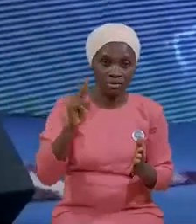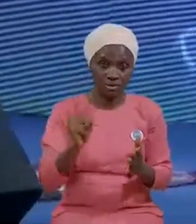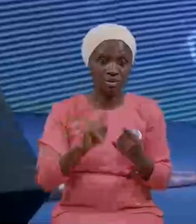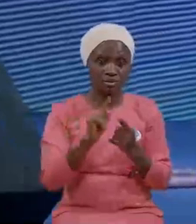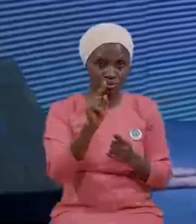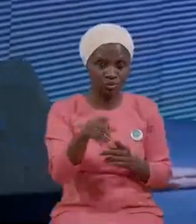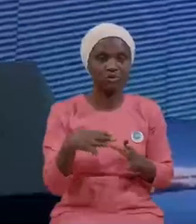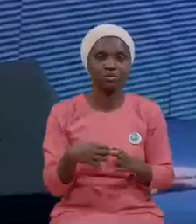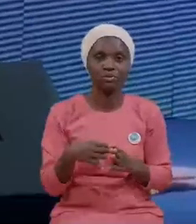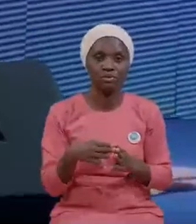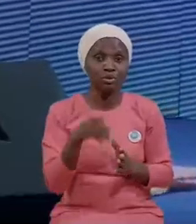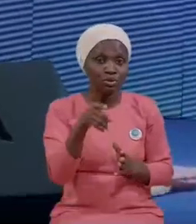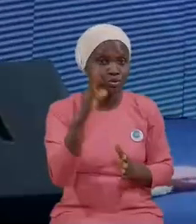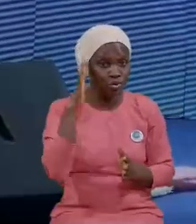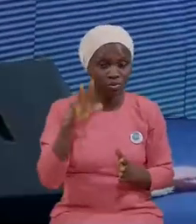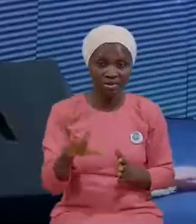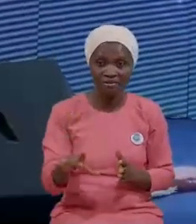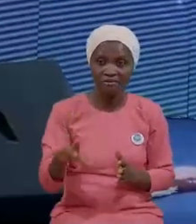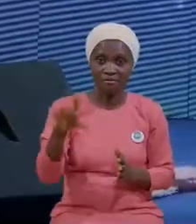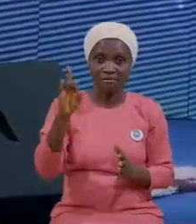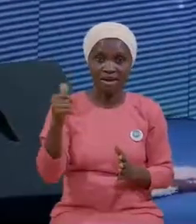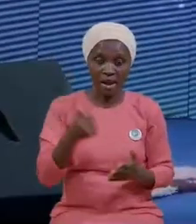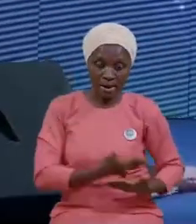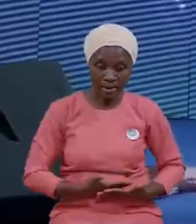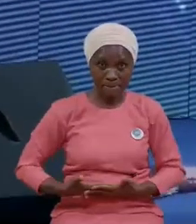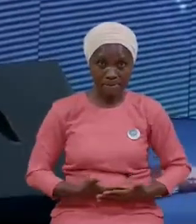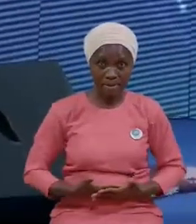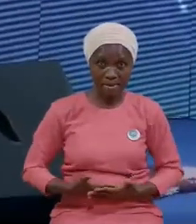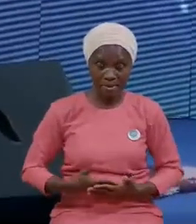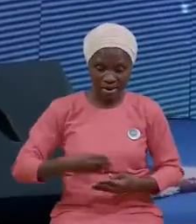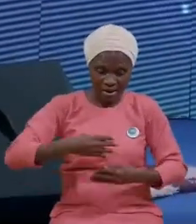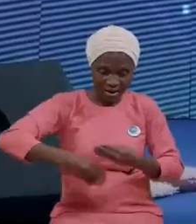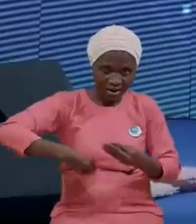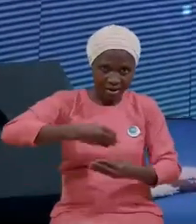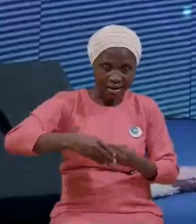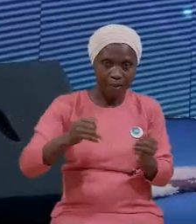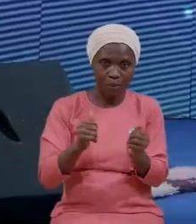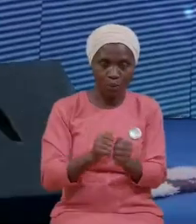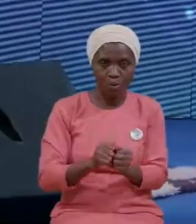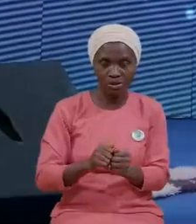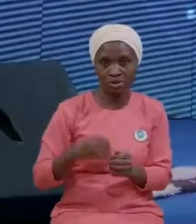Vous trouverez un enfant emmailloté et couché dans une crèche.